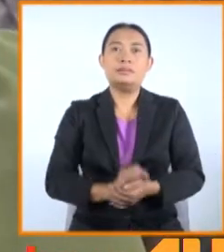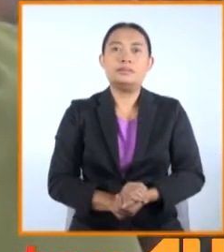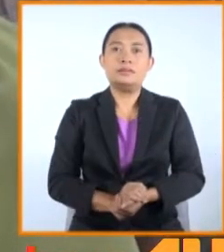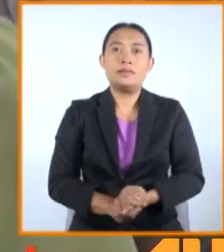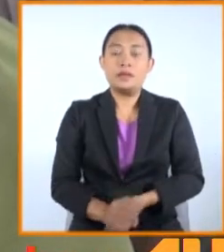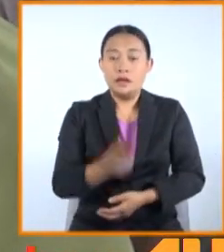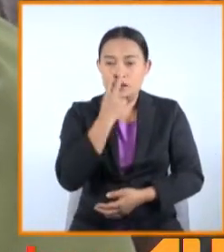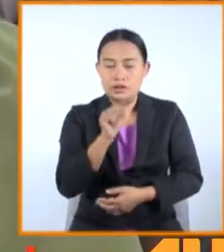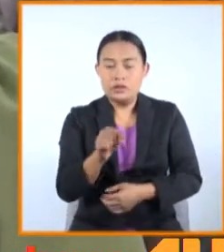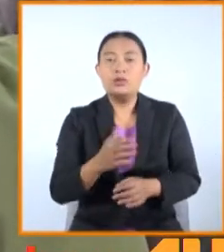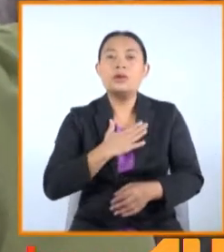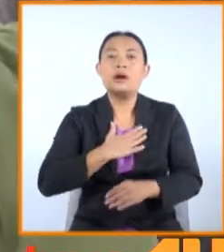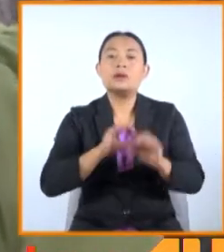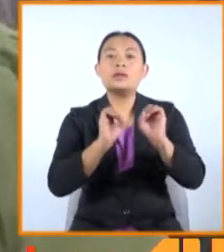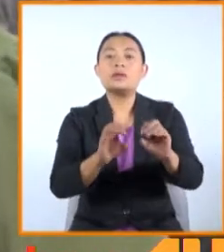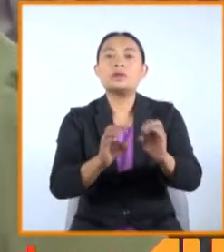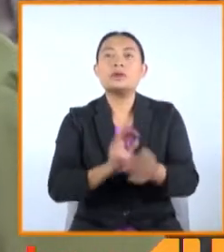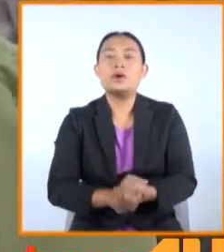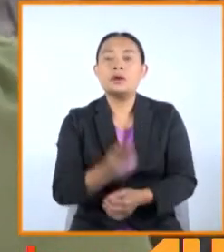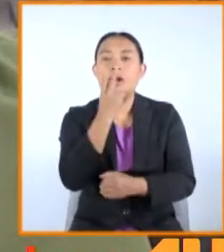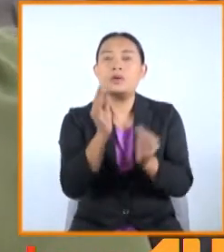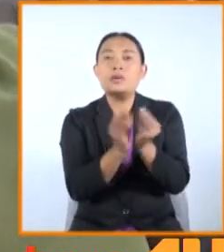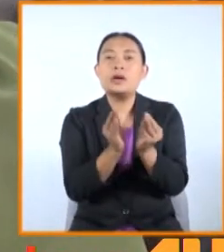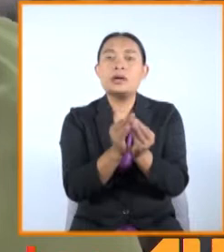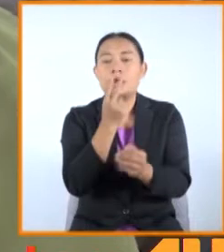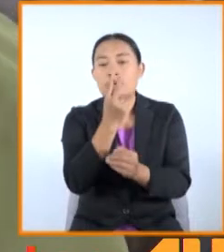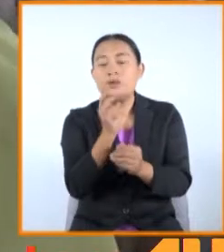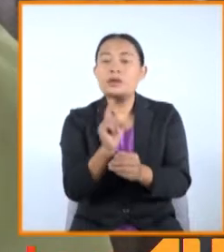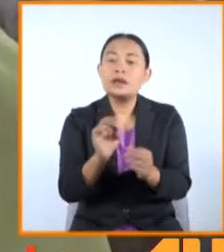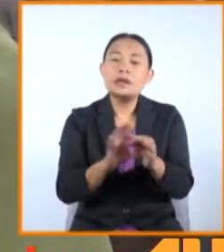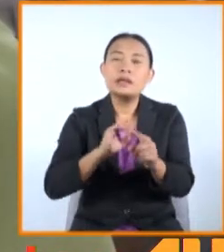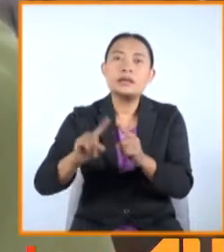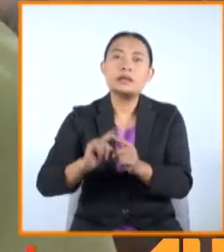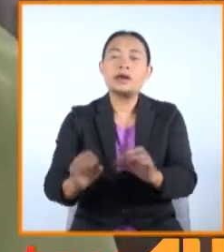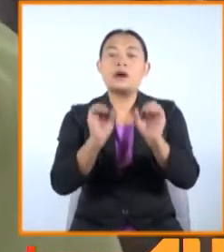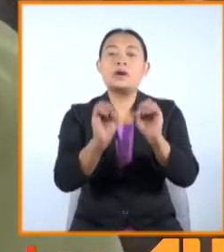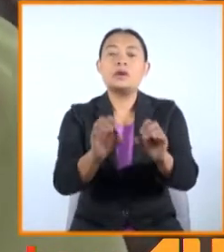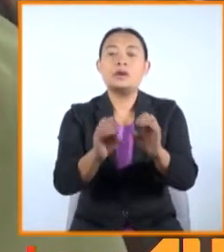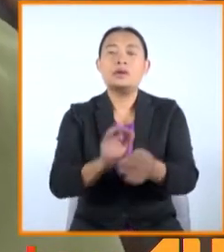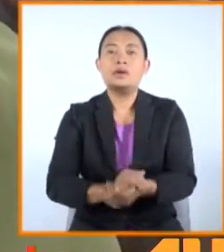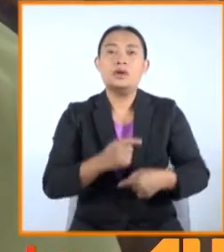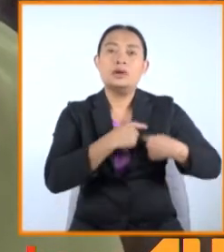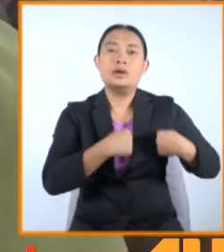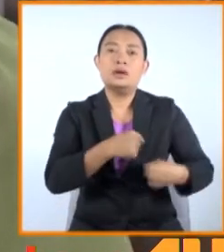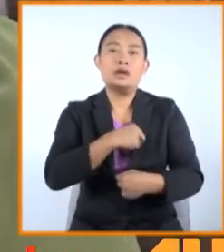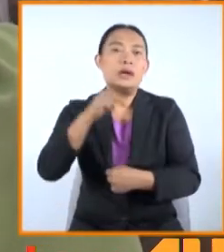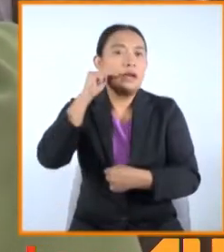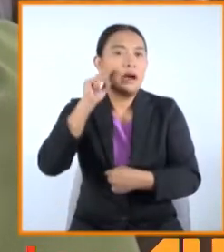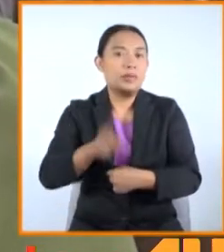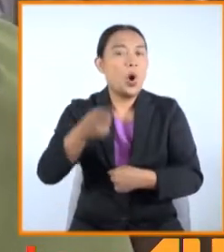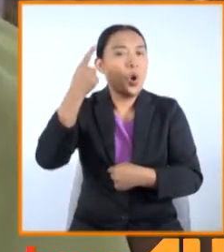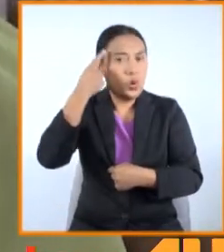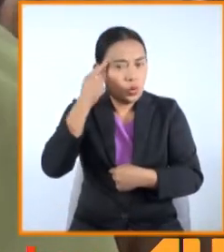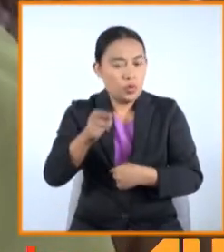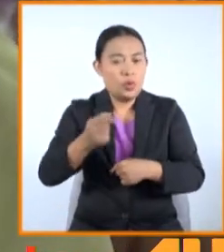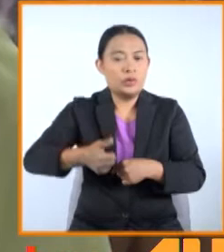คะก็จะสอนเขาเวลาดูแต้มดูการแข่งขันเป็นยังไงจะสอนเรื่องของการมีน้ำใจรู้แพ้รู้ชนะรู้อภัย